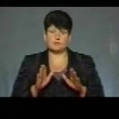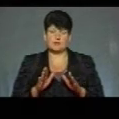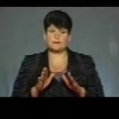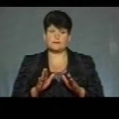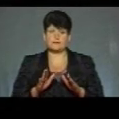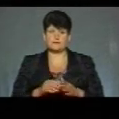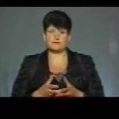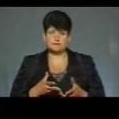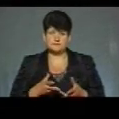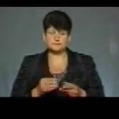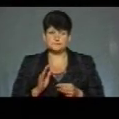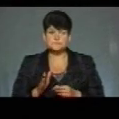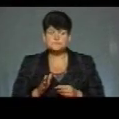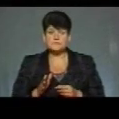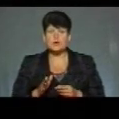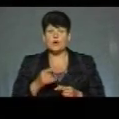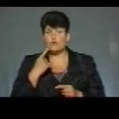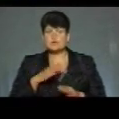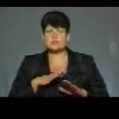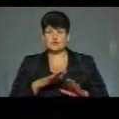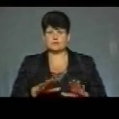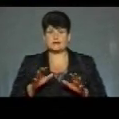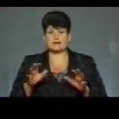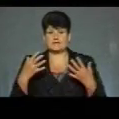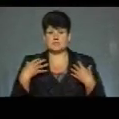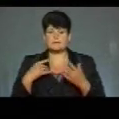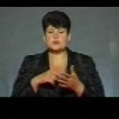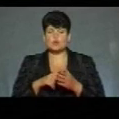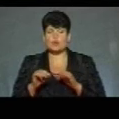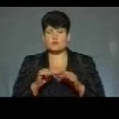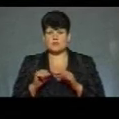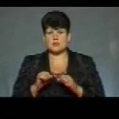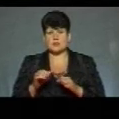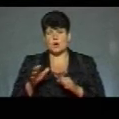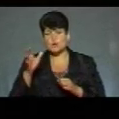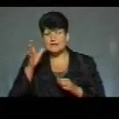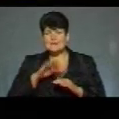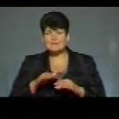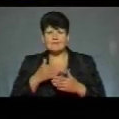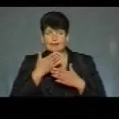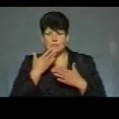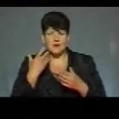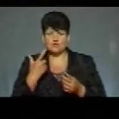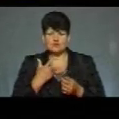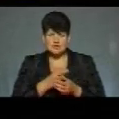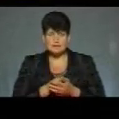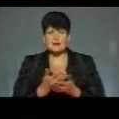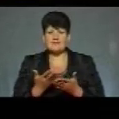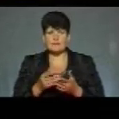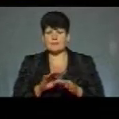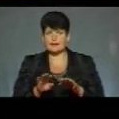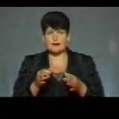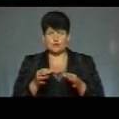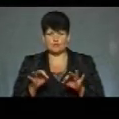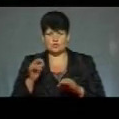переконані. За словами заступниці начальниці міського управління освіти Ірини Сум, діти, які не мають щеплень і яких не